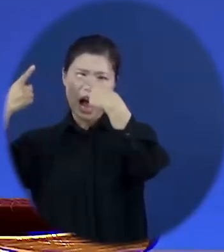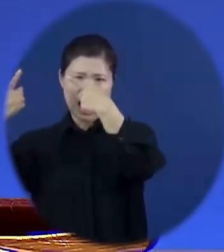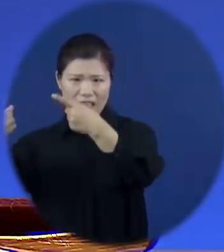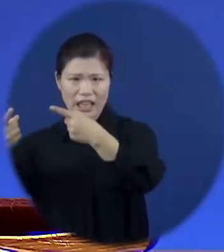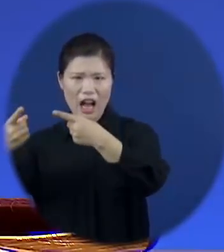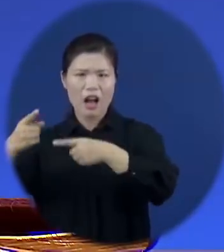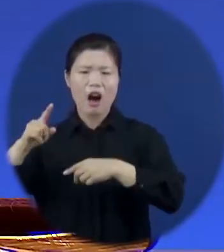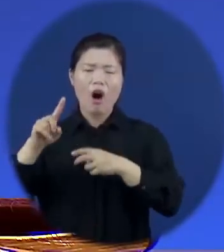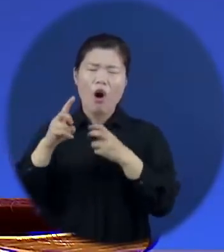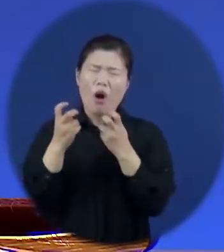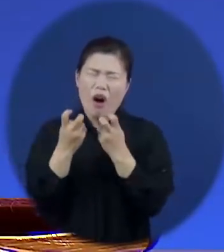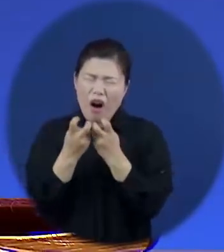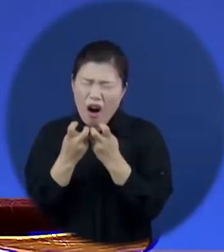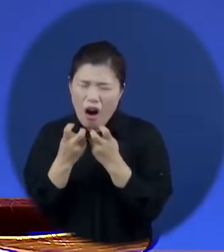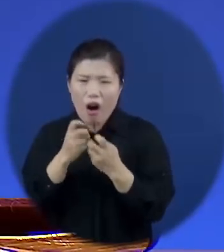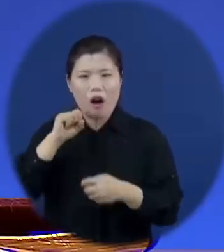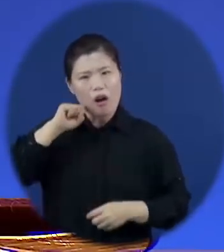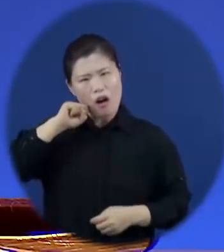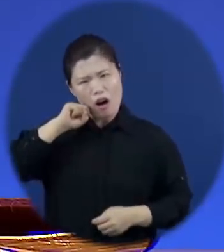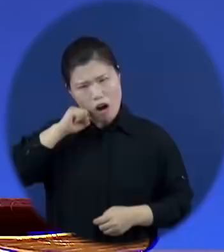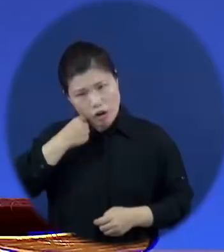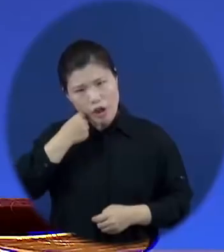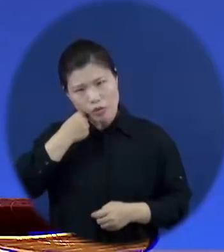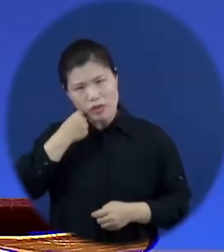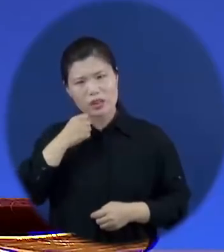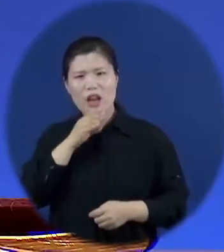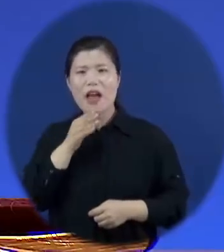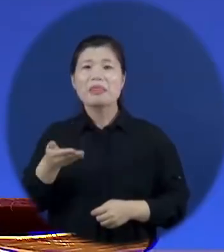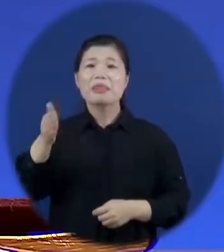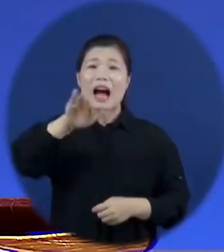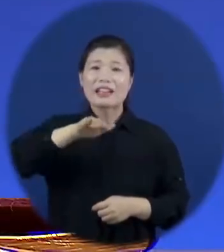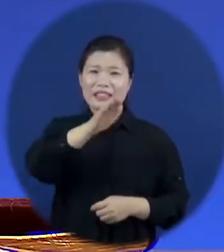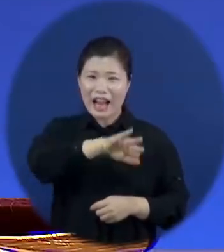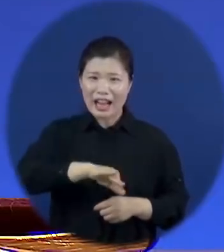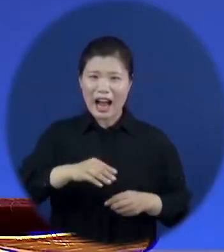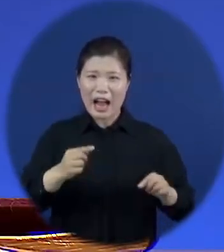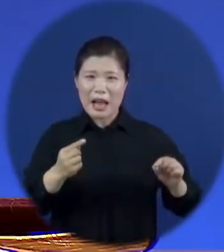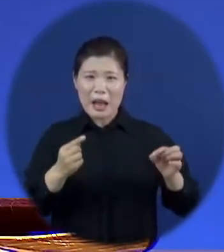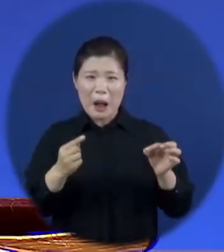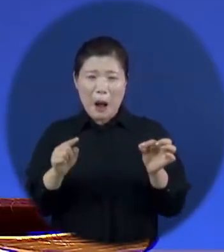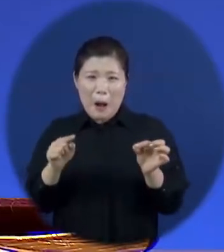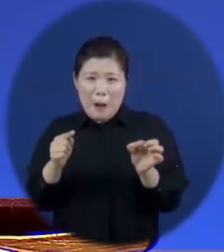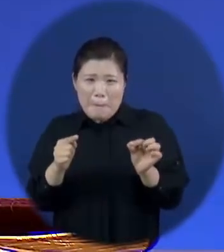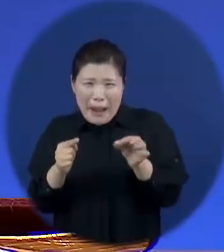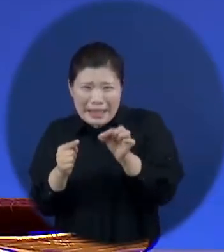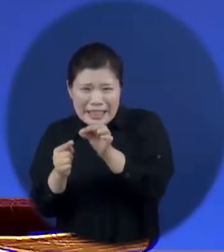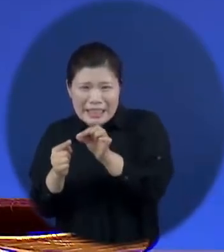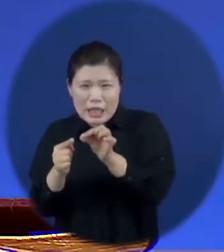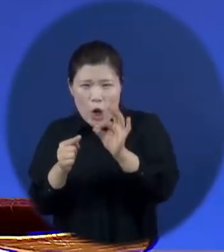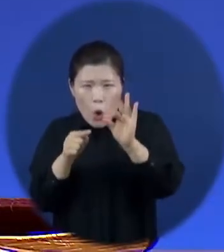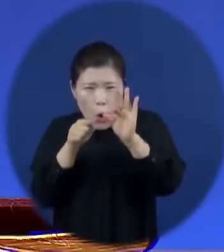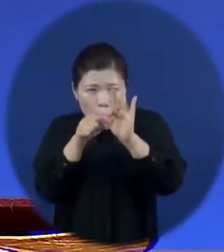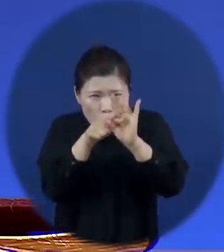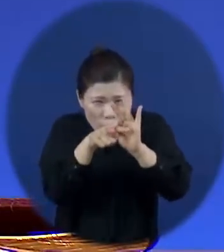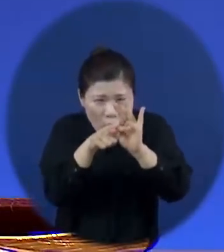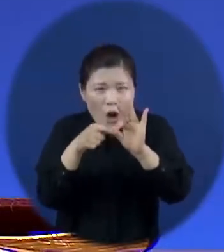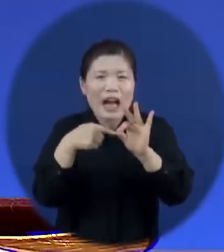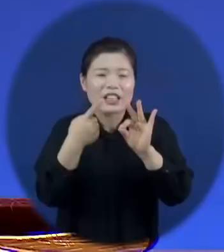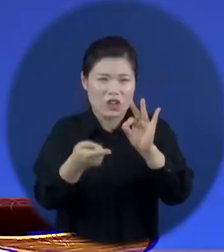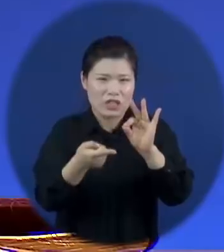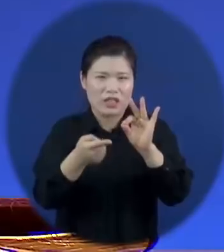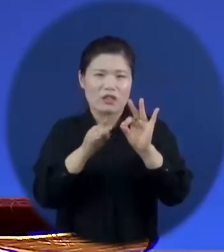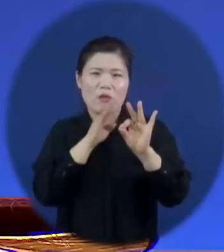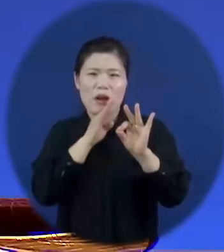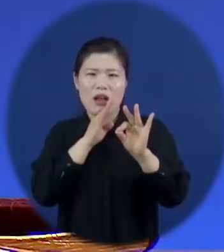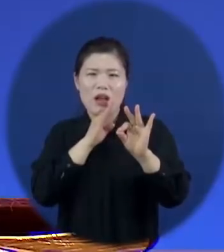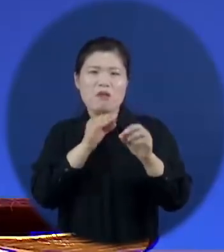들어가기가 어떻게 어려운지 낙타가 바늘기로 들어가는 것이 부자가